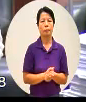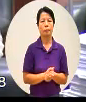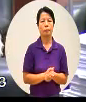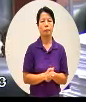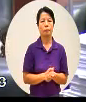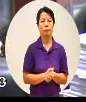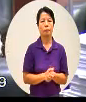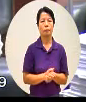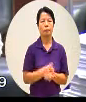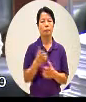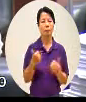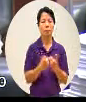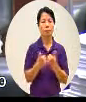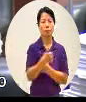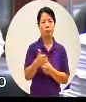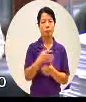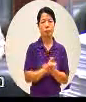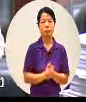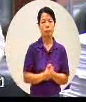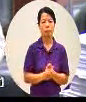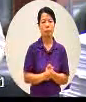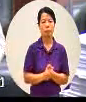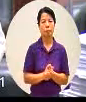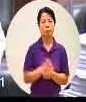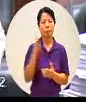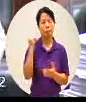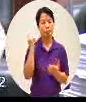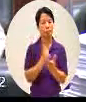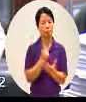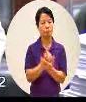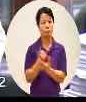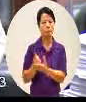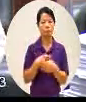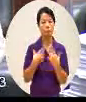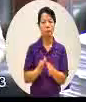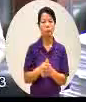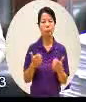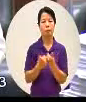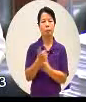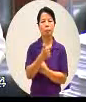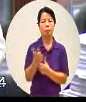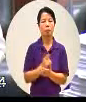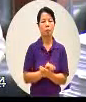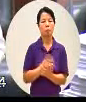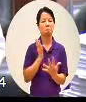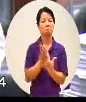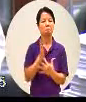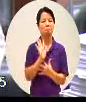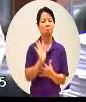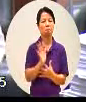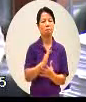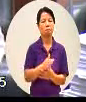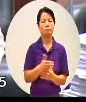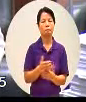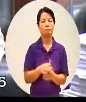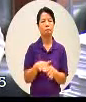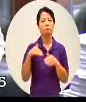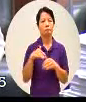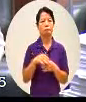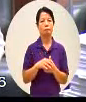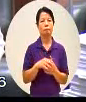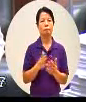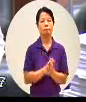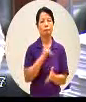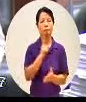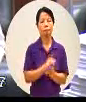甚至人议员安尼足侪人参与啊，搞不了为什么人的议员拢无人敢参啊？叫做死